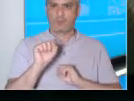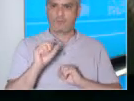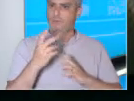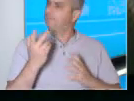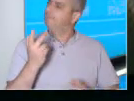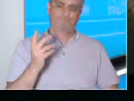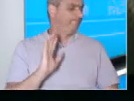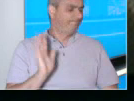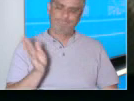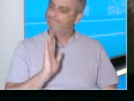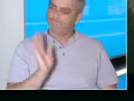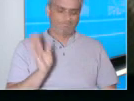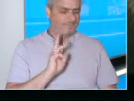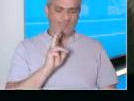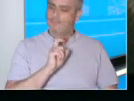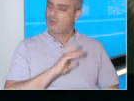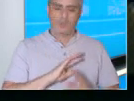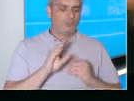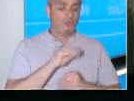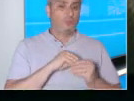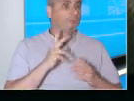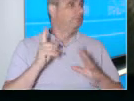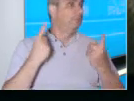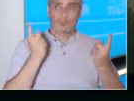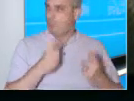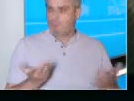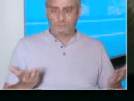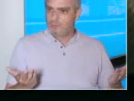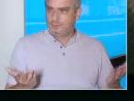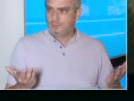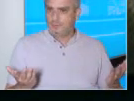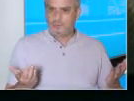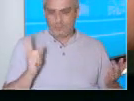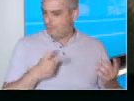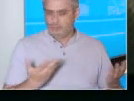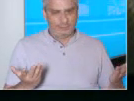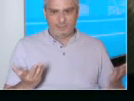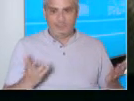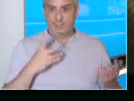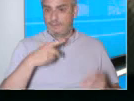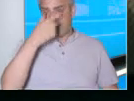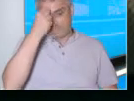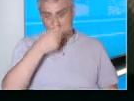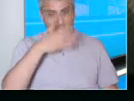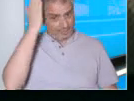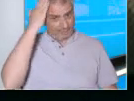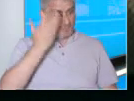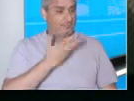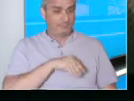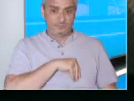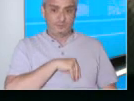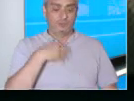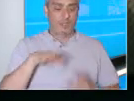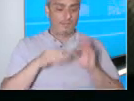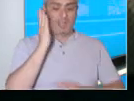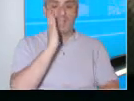לא רוצה, לא יהיה עם רע"מ בשום קונסטלציה. לא צריך את רע"מ בשביל זה. לא צריך את רע"מ, עם גדעון ועם נפתלי יקבלו את זה שהולך להיות